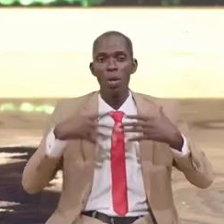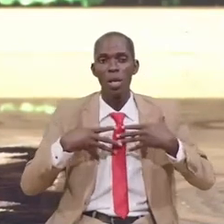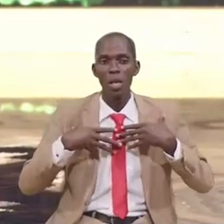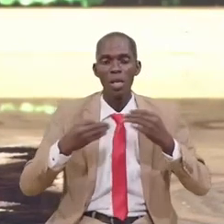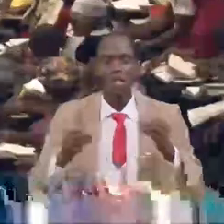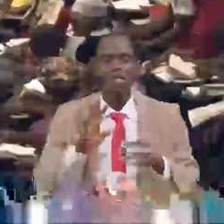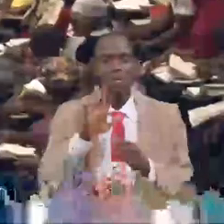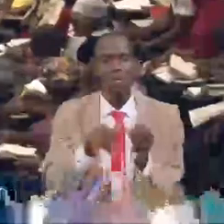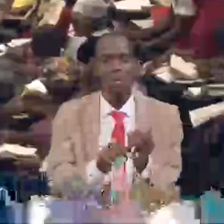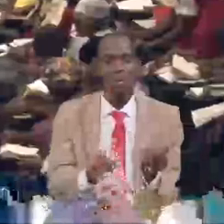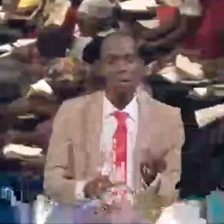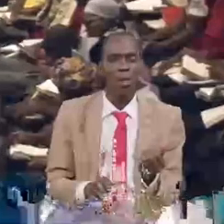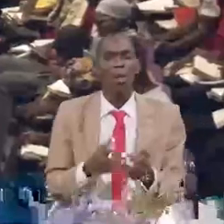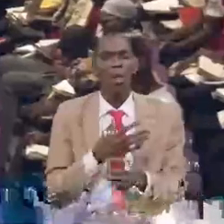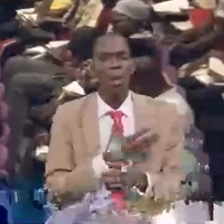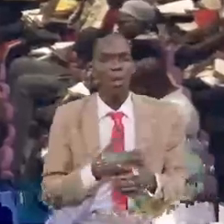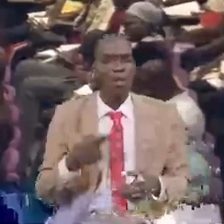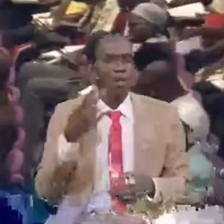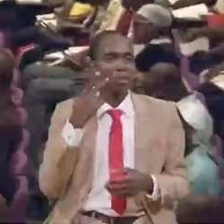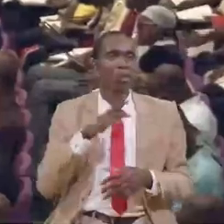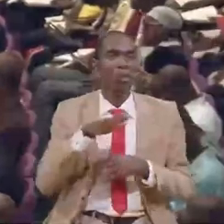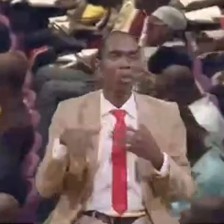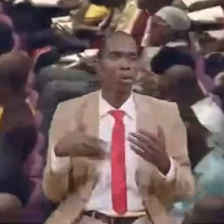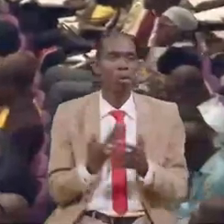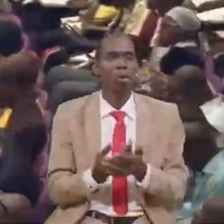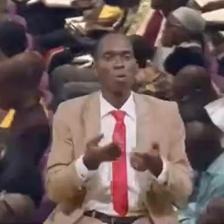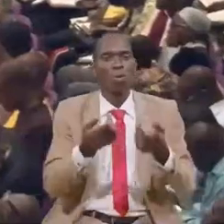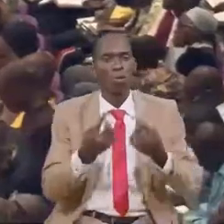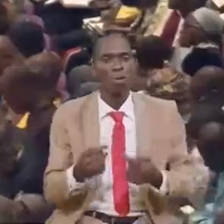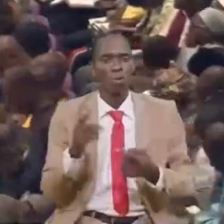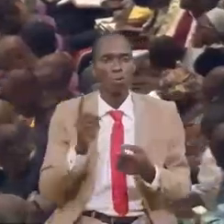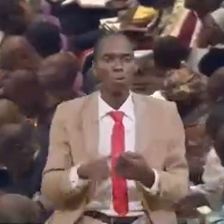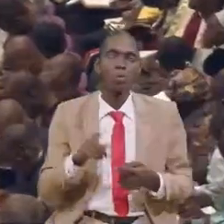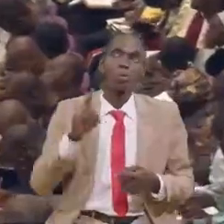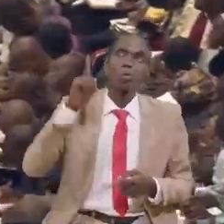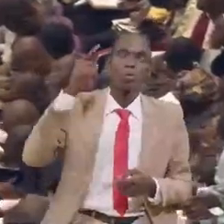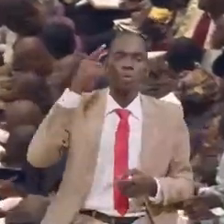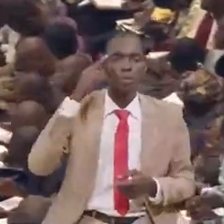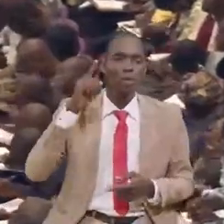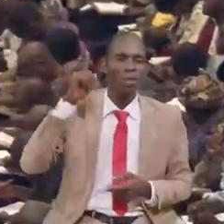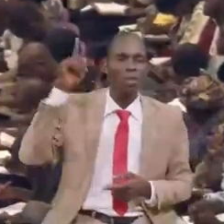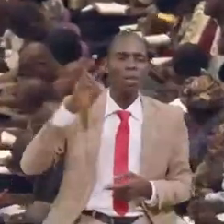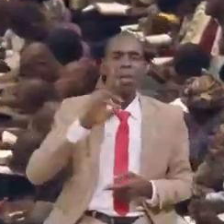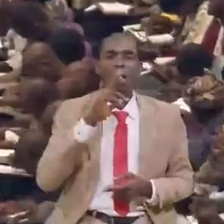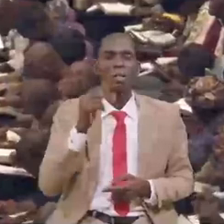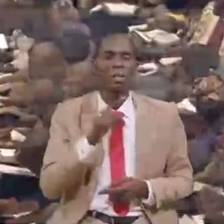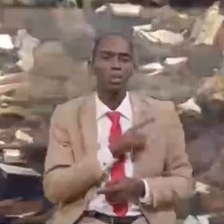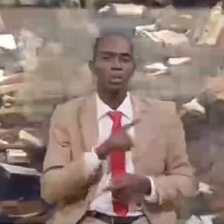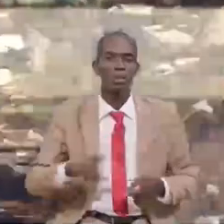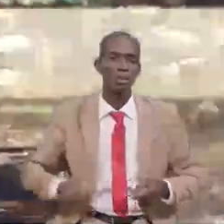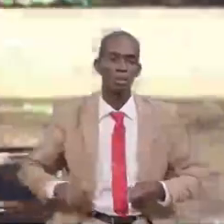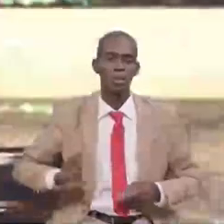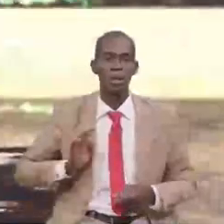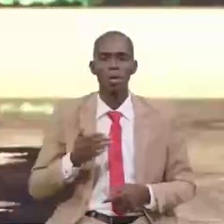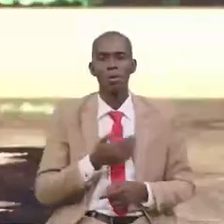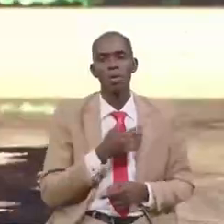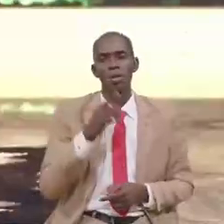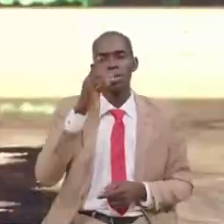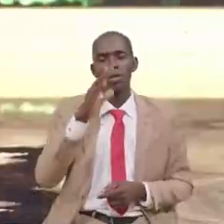je pardonnerai vos infidélités. Nous voici, nous allons à toi, car tu es l'Éternel, notre Dieu. La